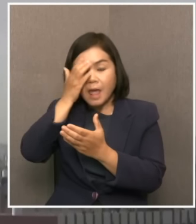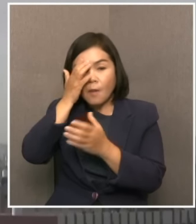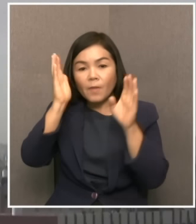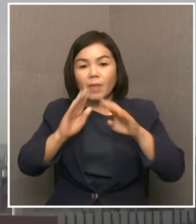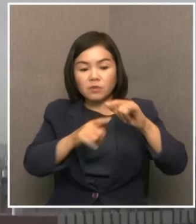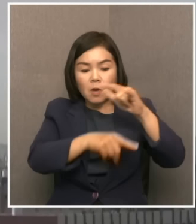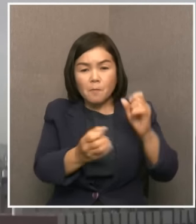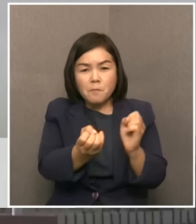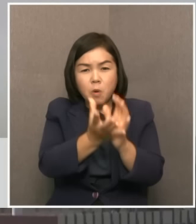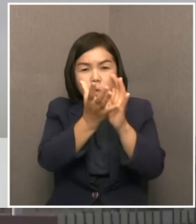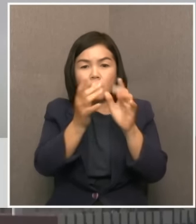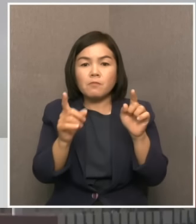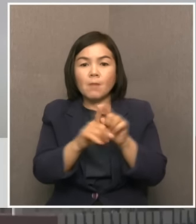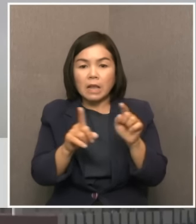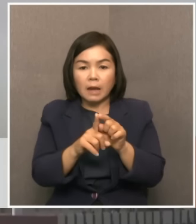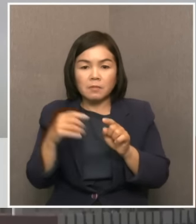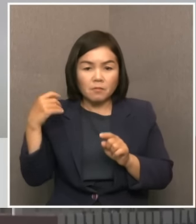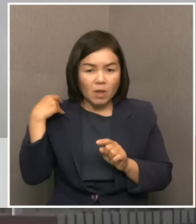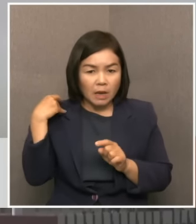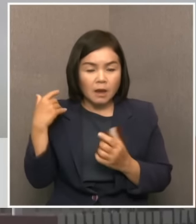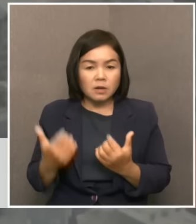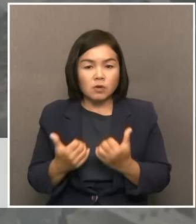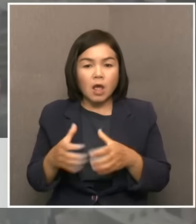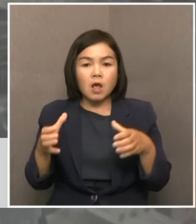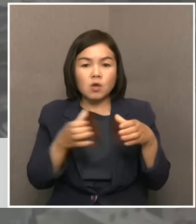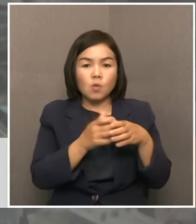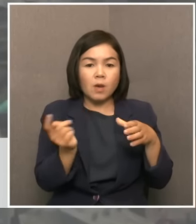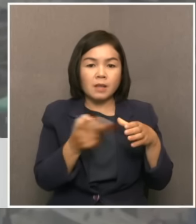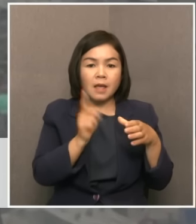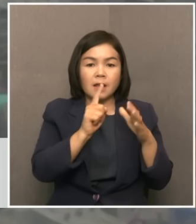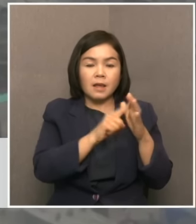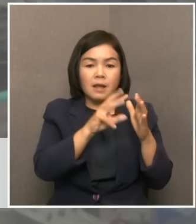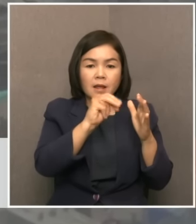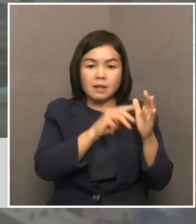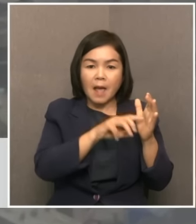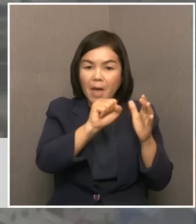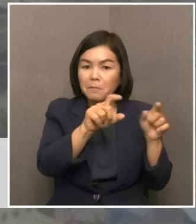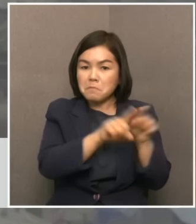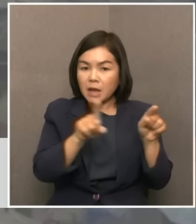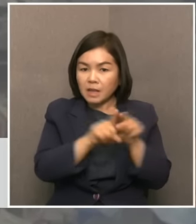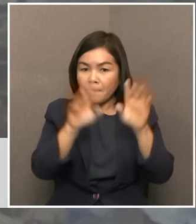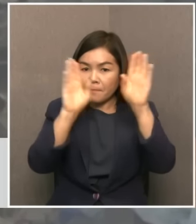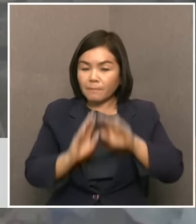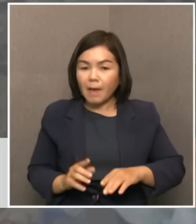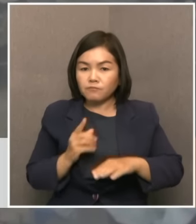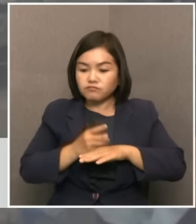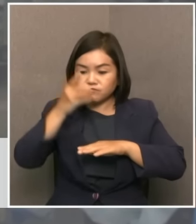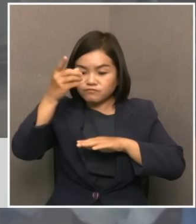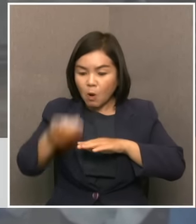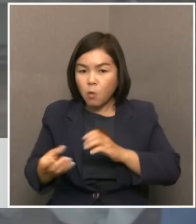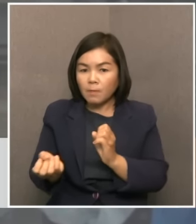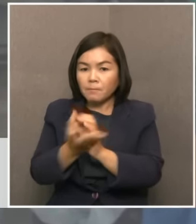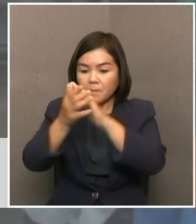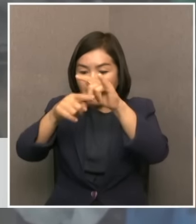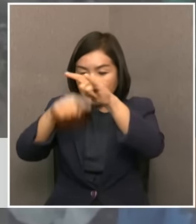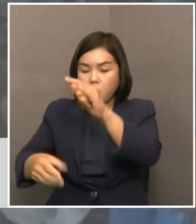ามาสแบบทันควันหลังจากที่ฮามาสยิงจรวดใส่เมืองในอิสราเอลทิ้งระเบิดทำลายจุดยิงจรวด2